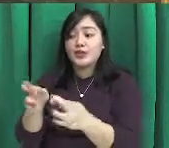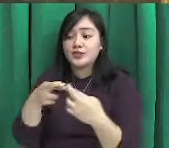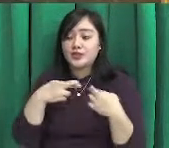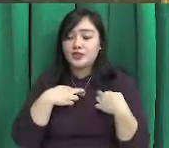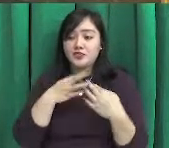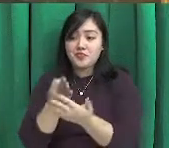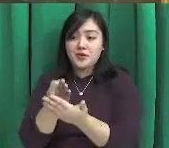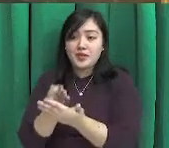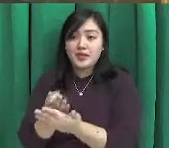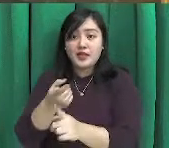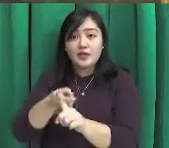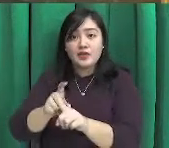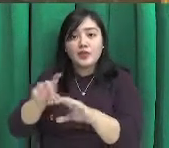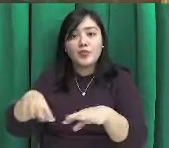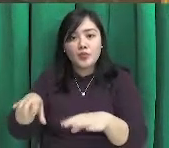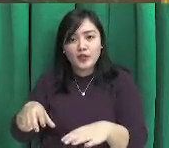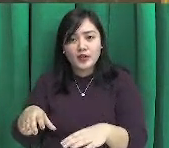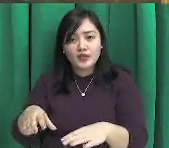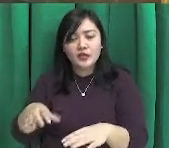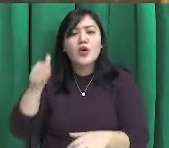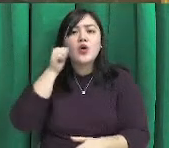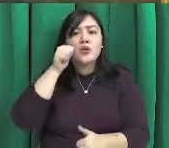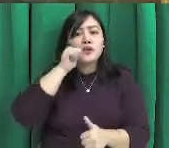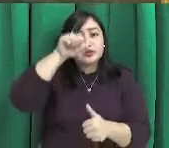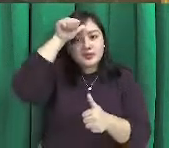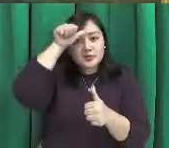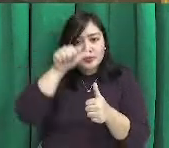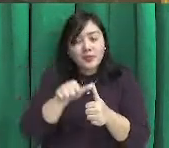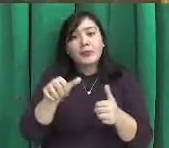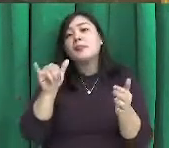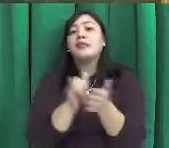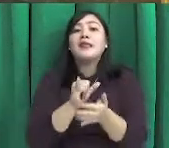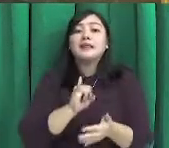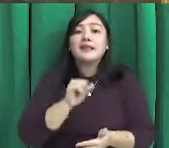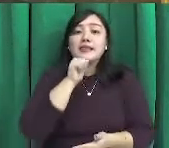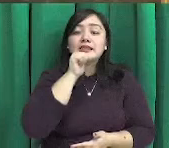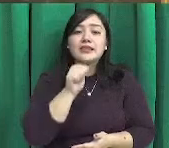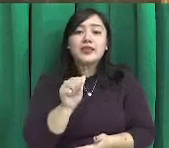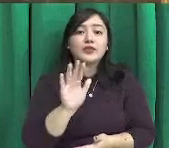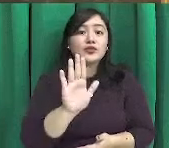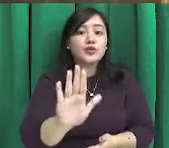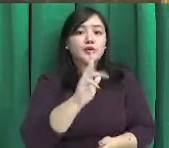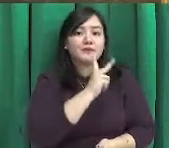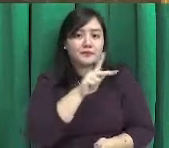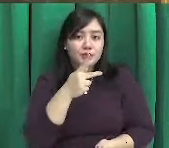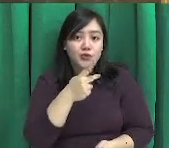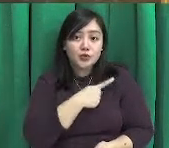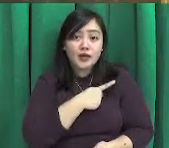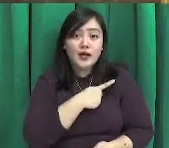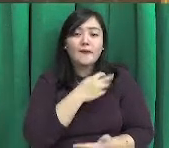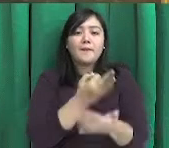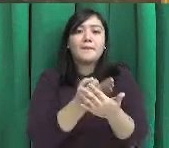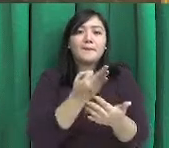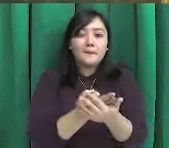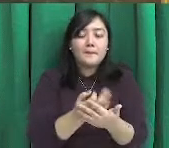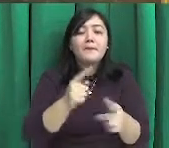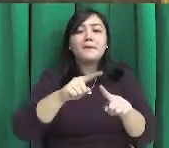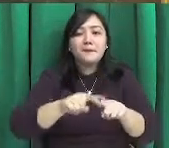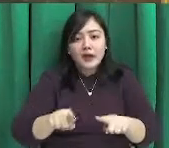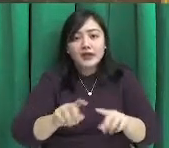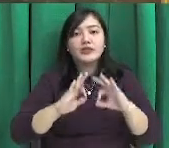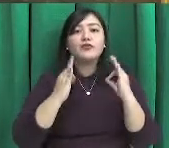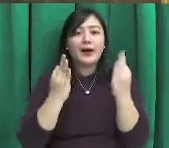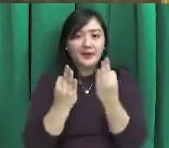kapatid, hindi mo na pera yan na personal. Mm-hmm. Pera na ho yan ng pamilya. Yan ang tinuturo ko